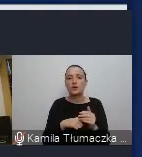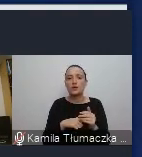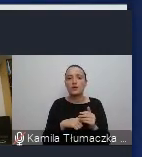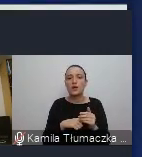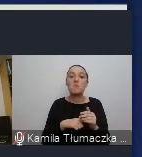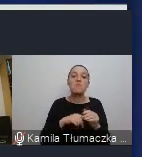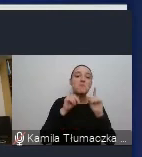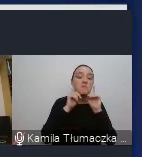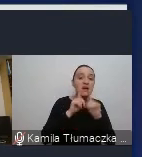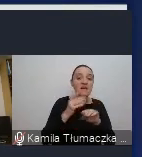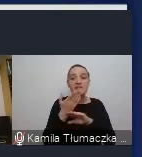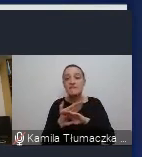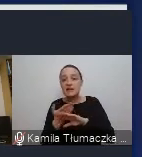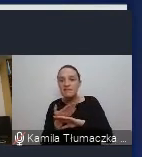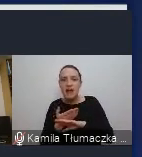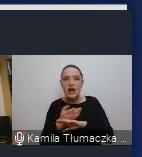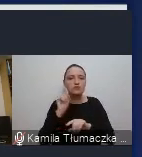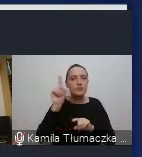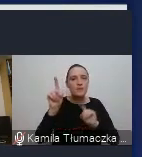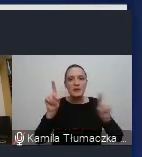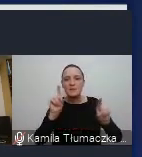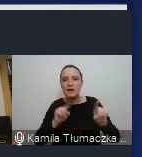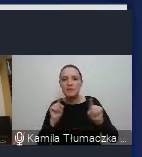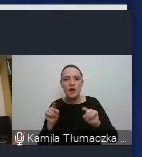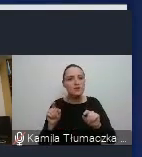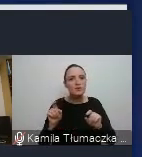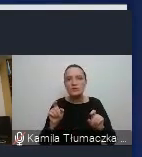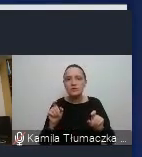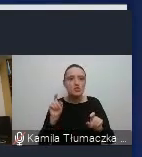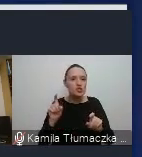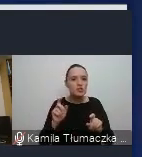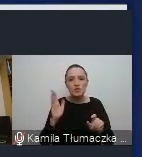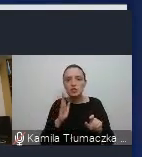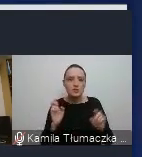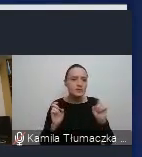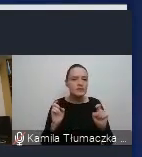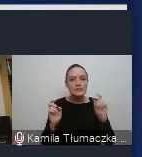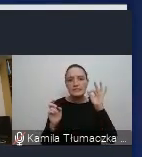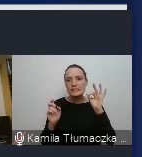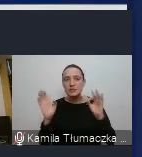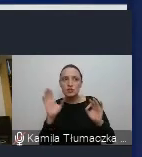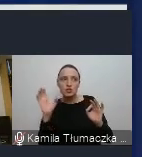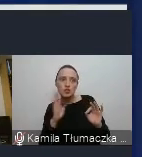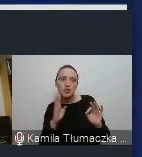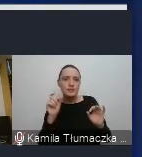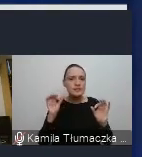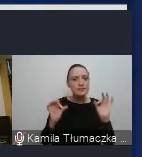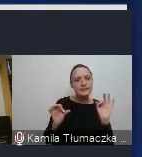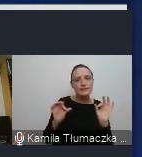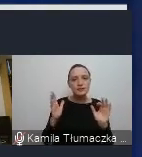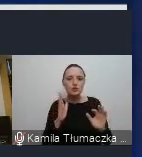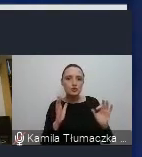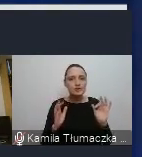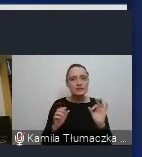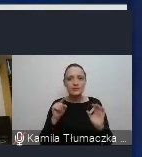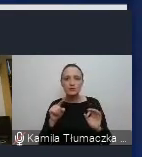czy fałsz, jest to interaktywne, dziecko musi ocenić, rodzic może nazywać, a dziecko ocenia, czy jest